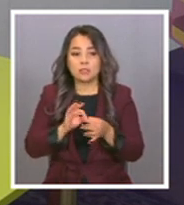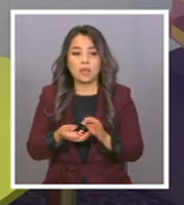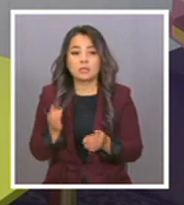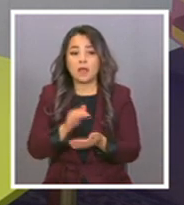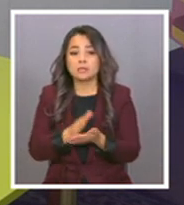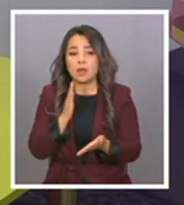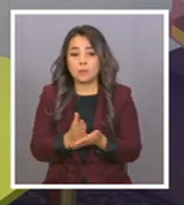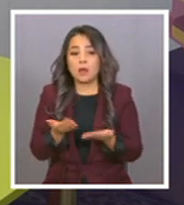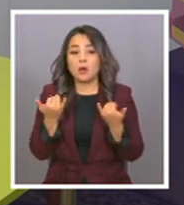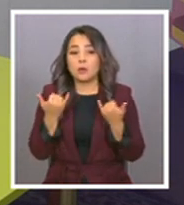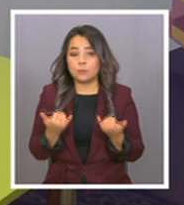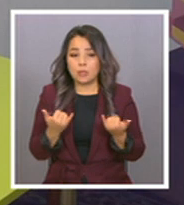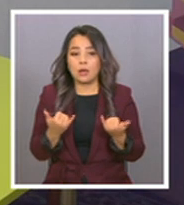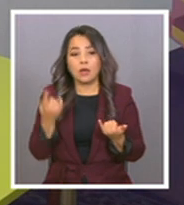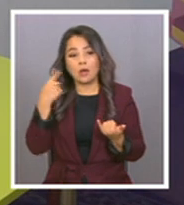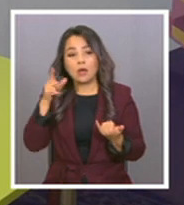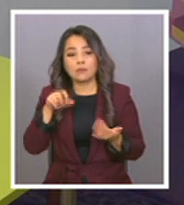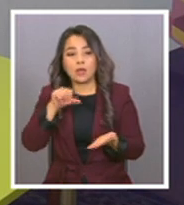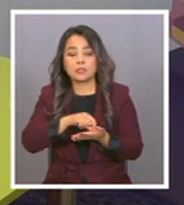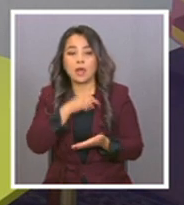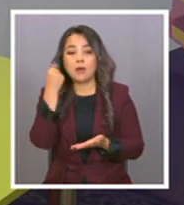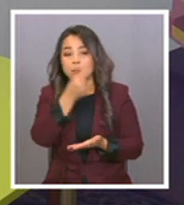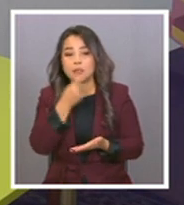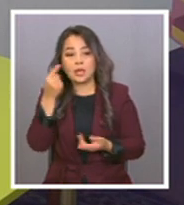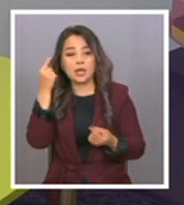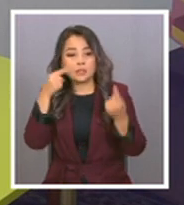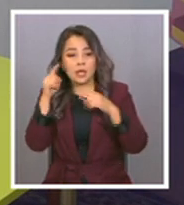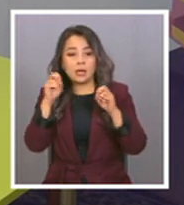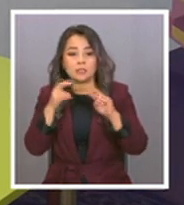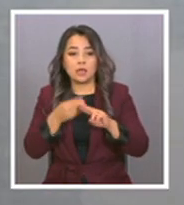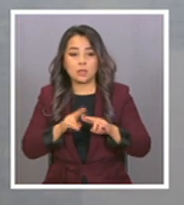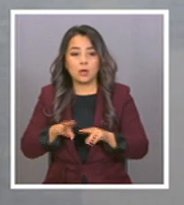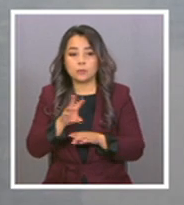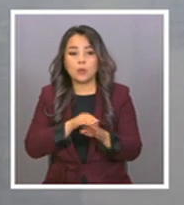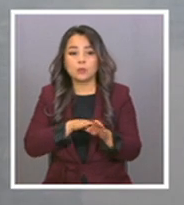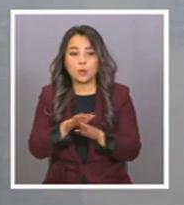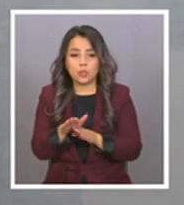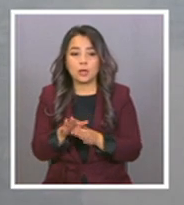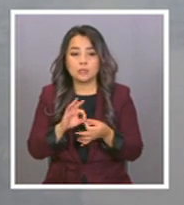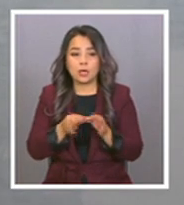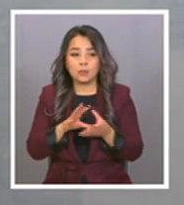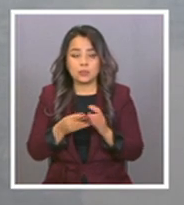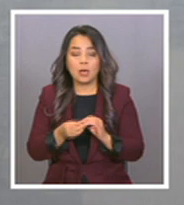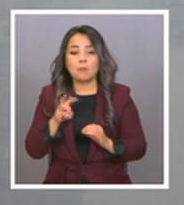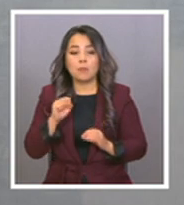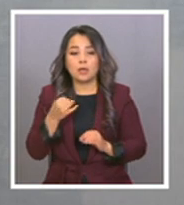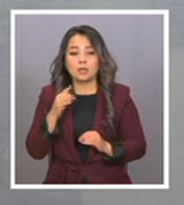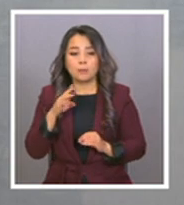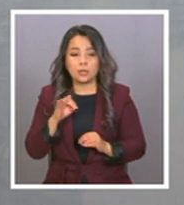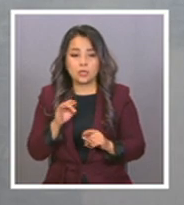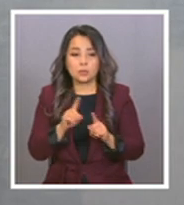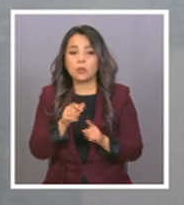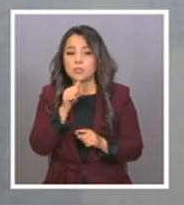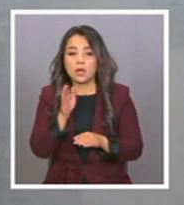Енді автор бейнесінің идеялық, стилистикалық тұтастығын Майқы би шешендік сөздермен талдап